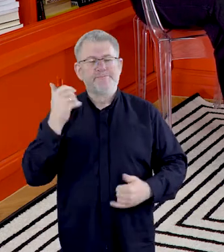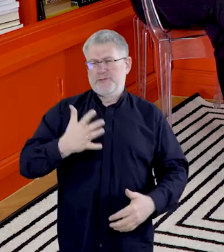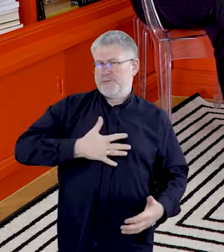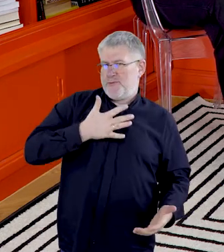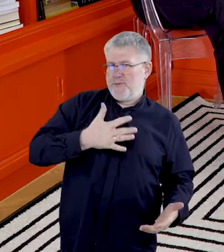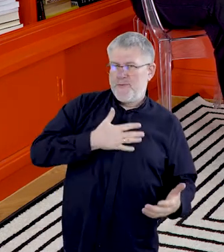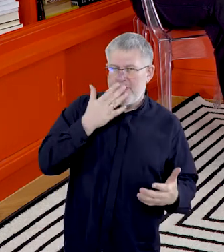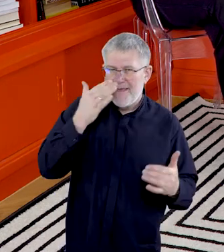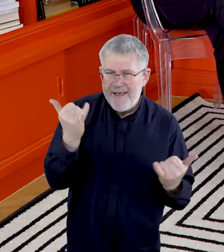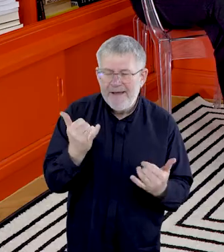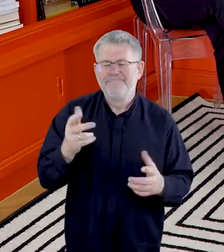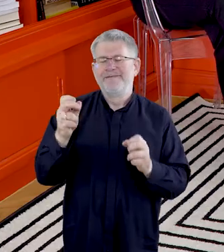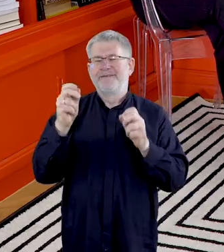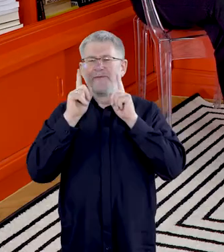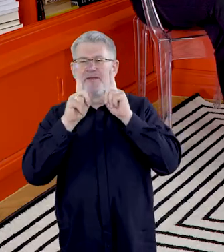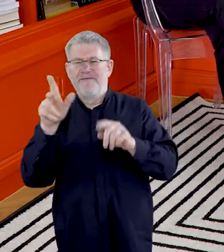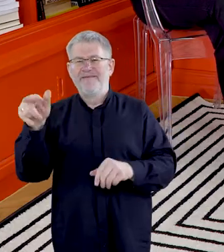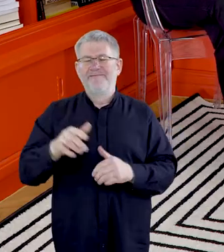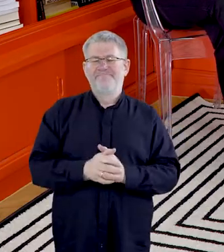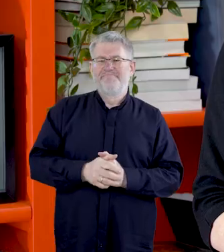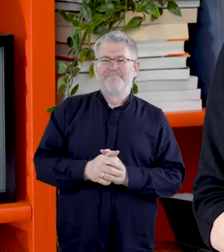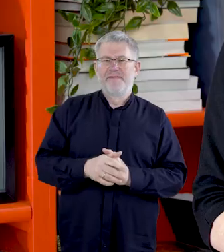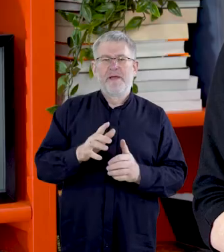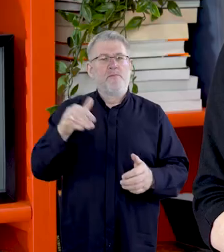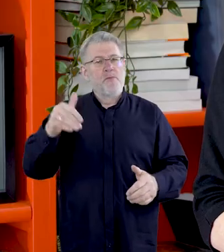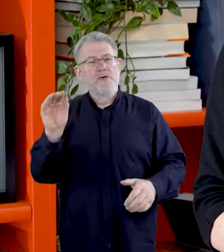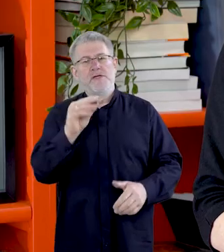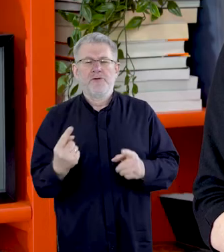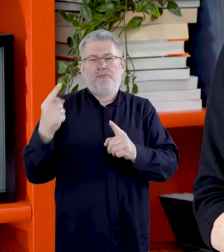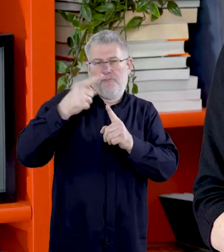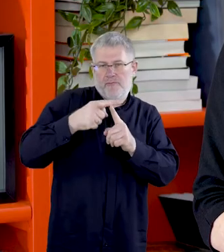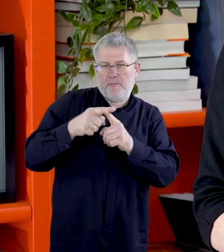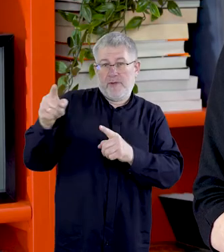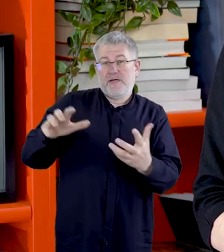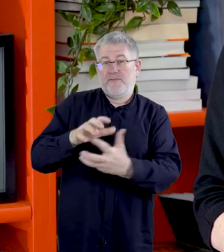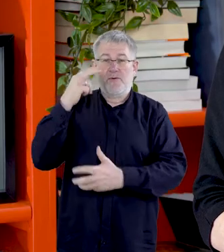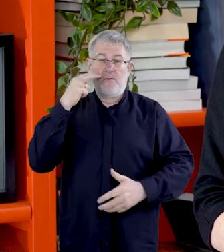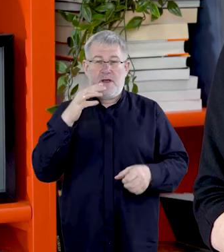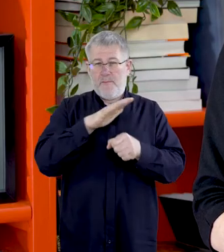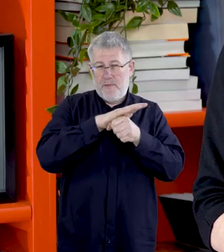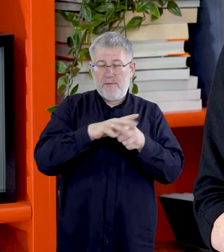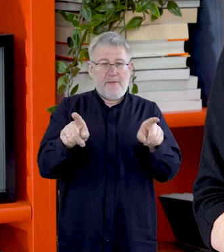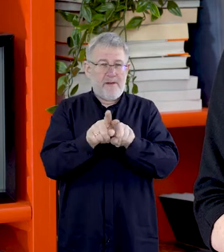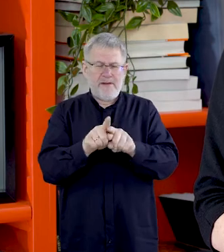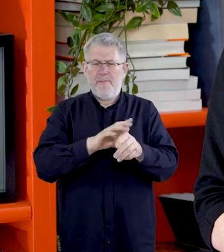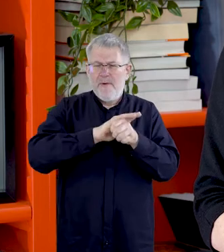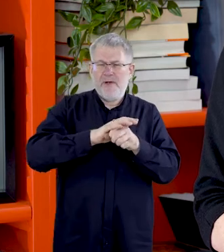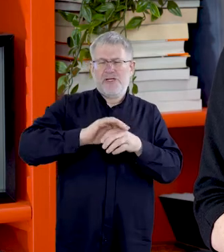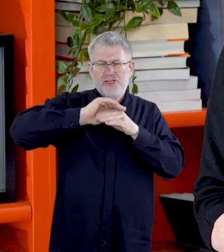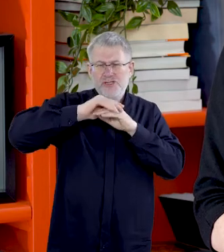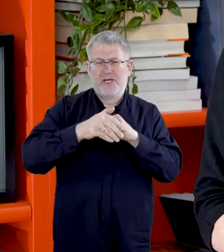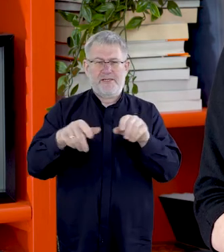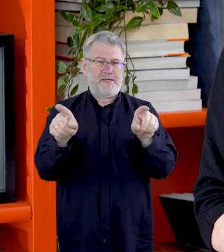czujesz? Jak się czujesz, tak. Może jeszcze dodam do tego, że pełen problemów, jeszcze no, też pełen szczęścia, to